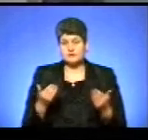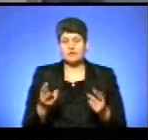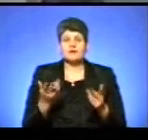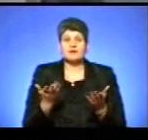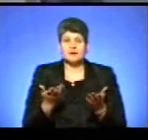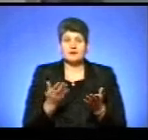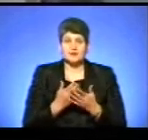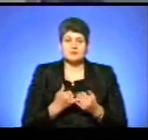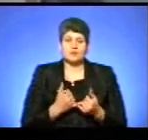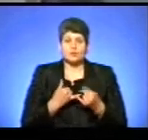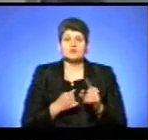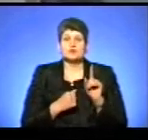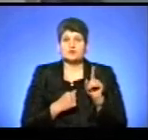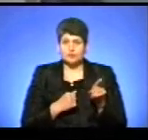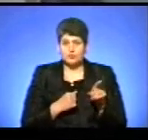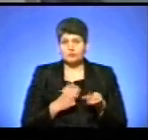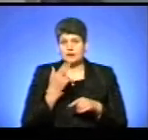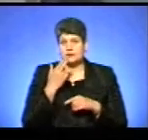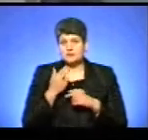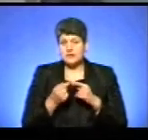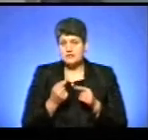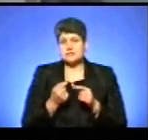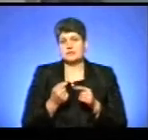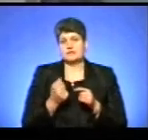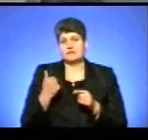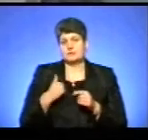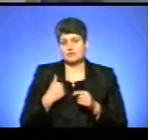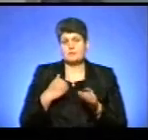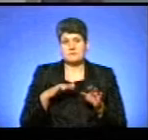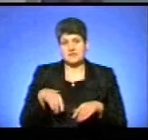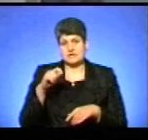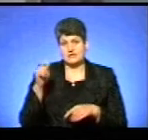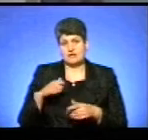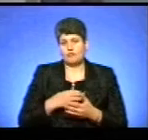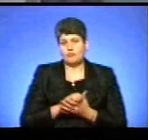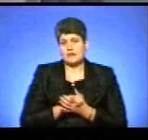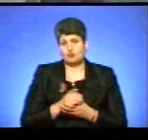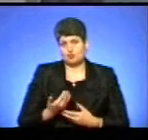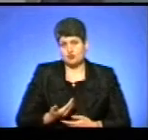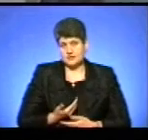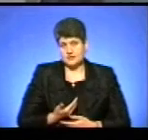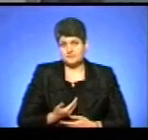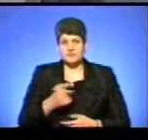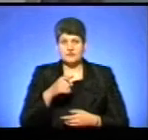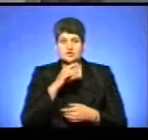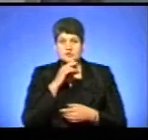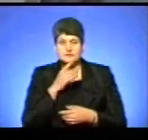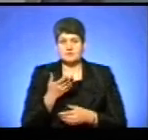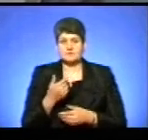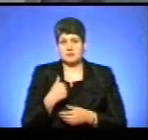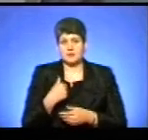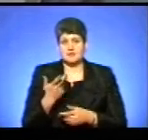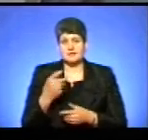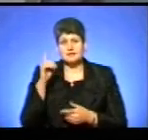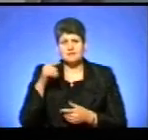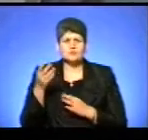власне, приурочена тому адаптації воїнів після війни в мирному житті. Він з Чернівців, ми, скажімо так,